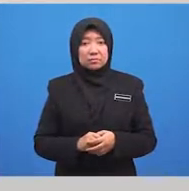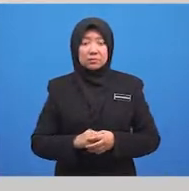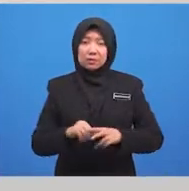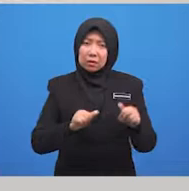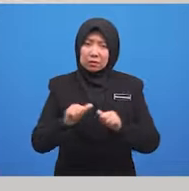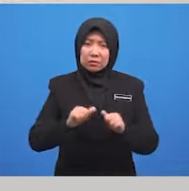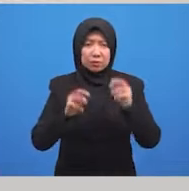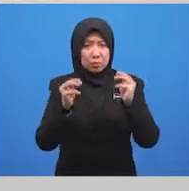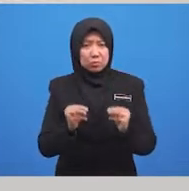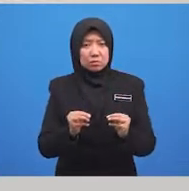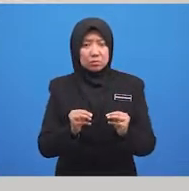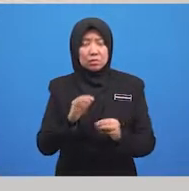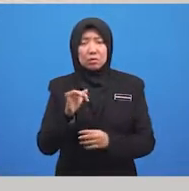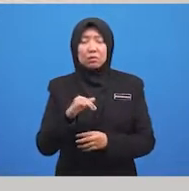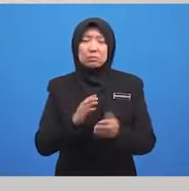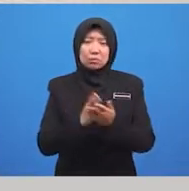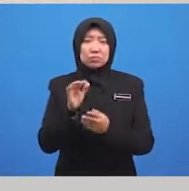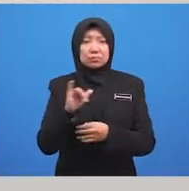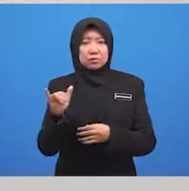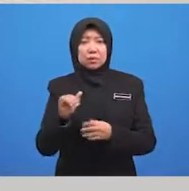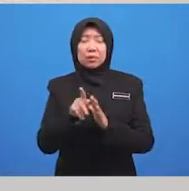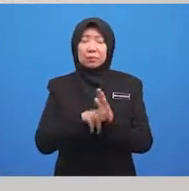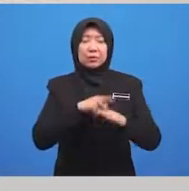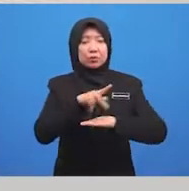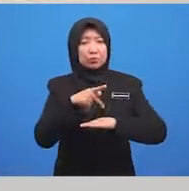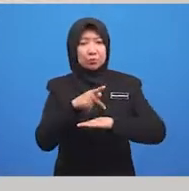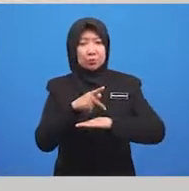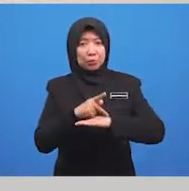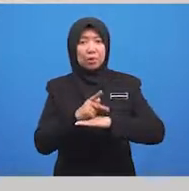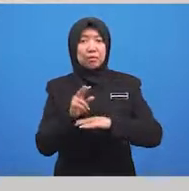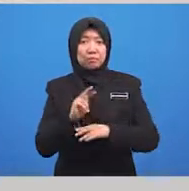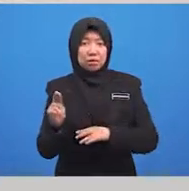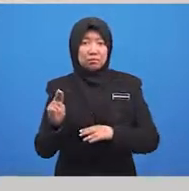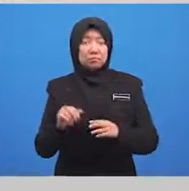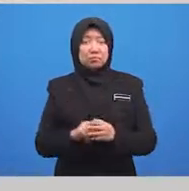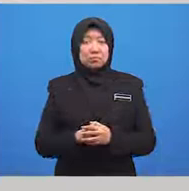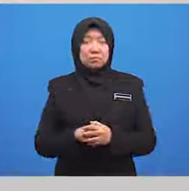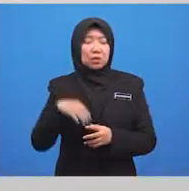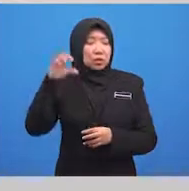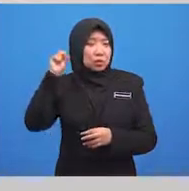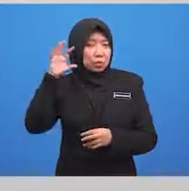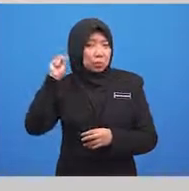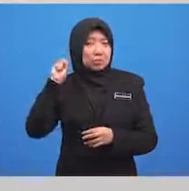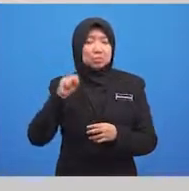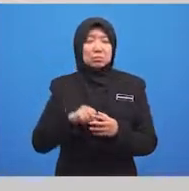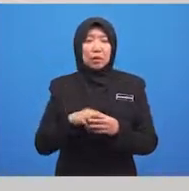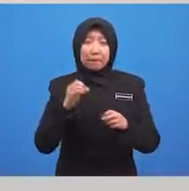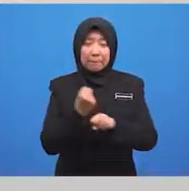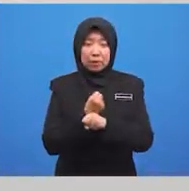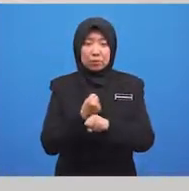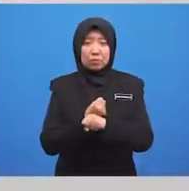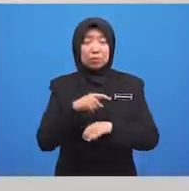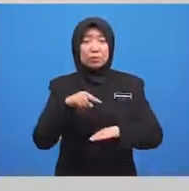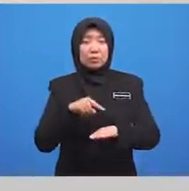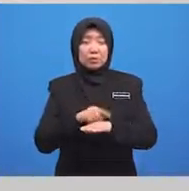Aktiviti manusia yang seterusnya adalah pengkuarian. Aktiviti letupan bongkah batu di kawasan